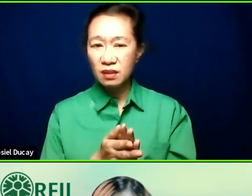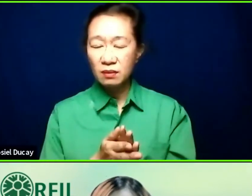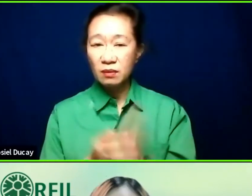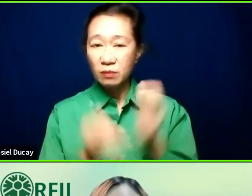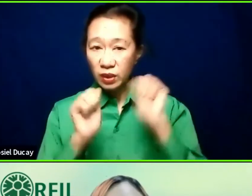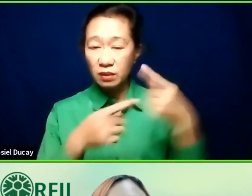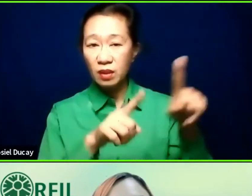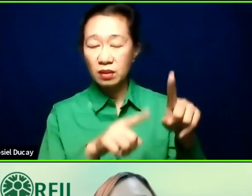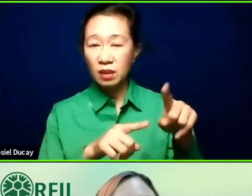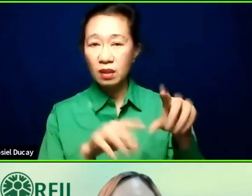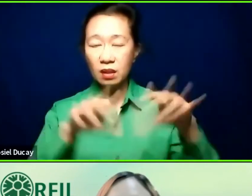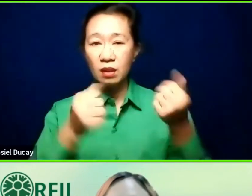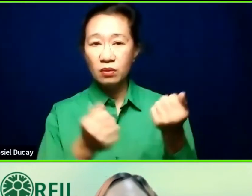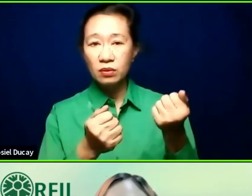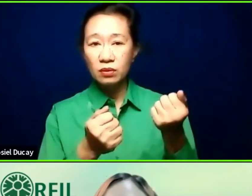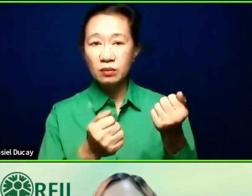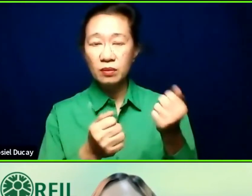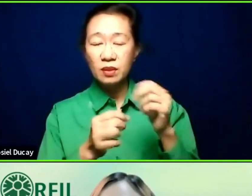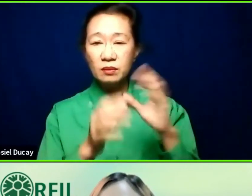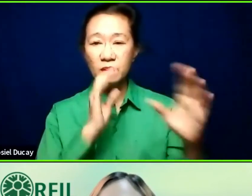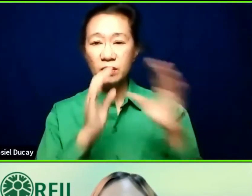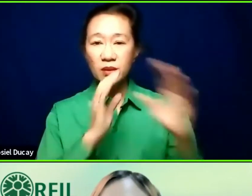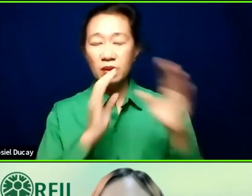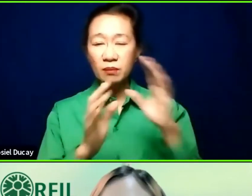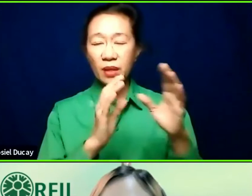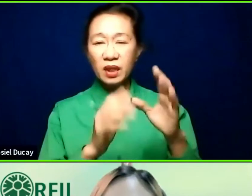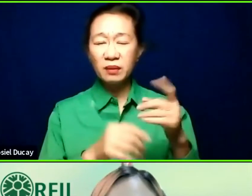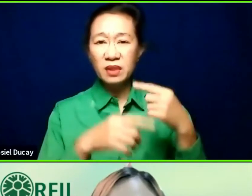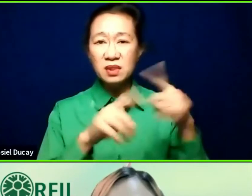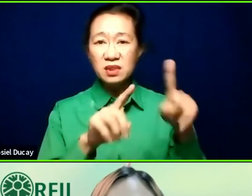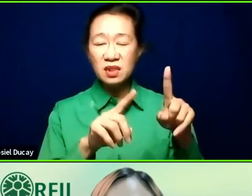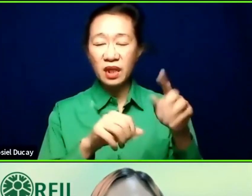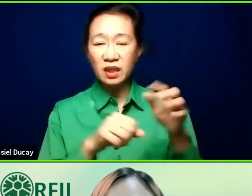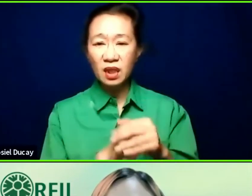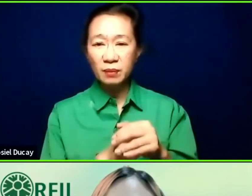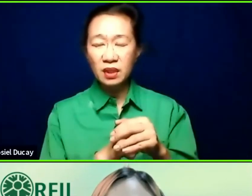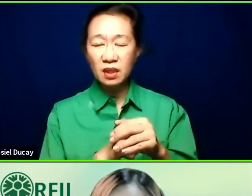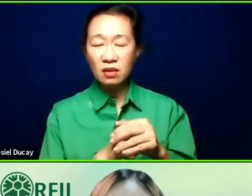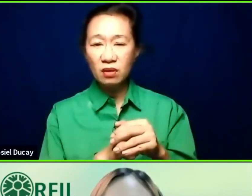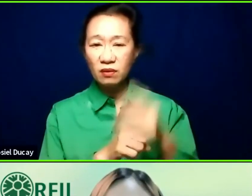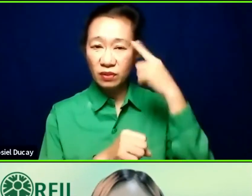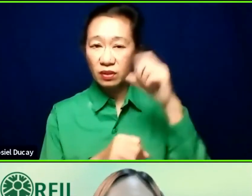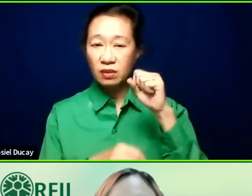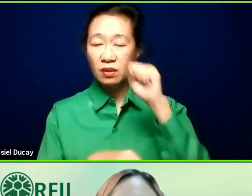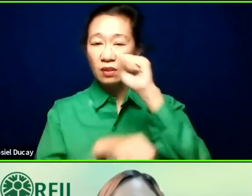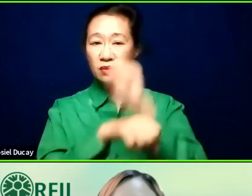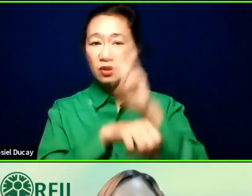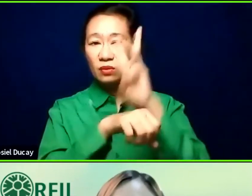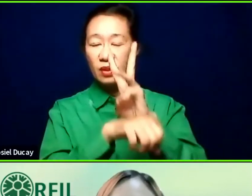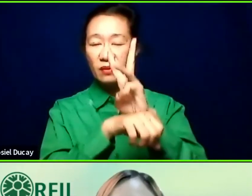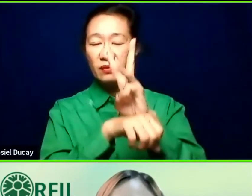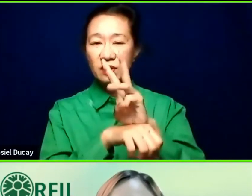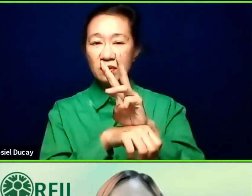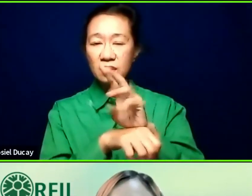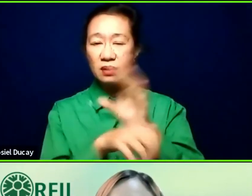at ang pamaraan dyan ay makipag-ugnayan, no, sa inyong local social welfare development office kasi